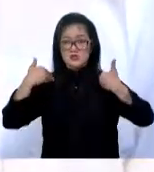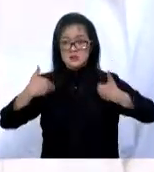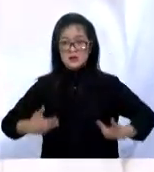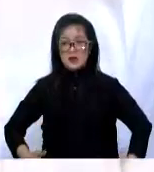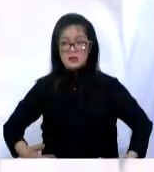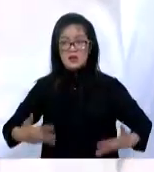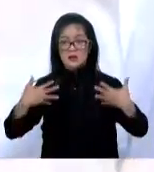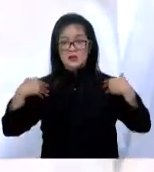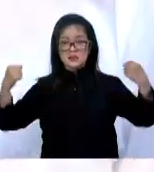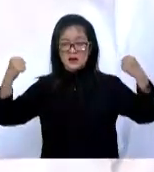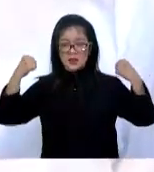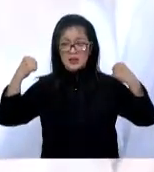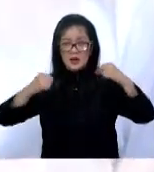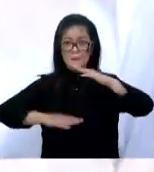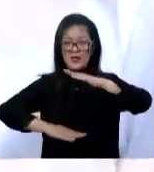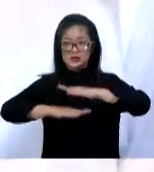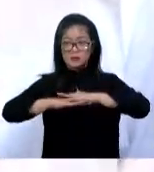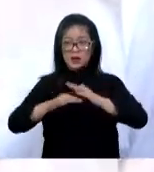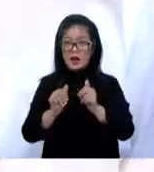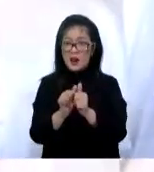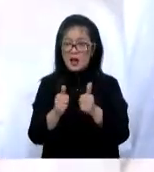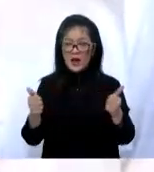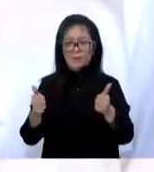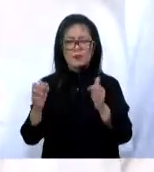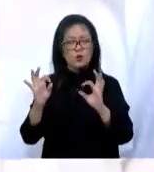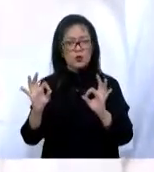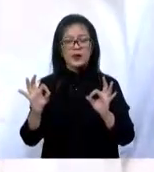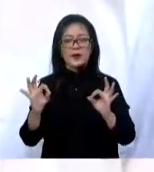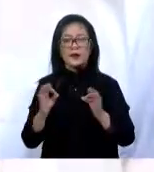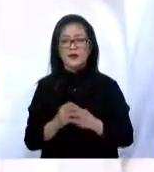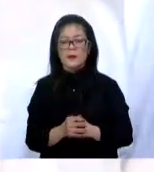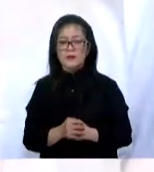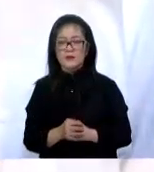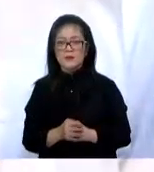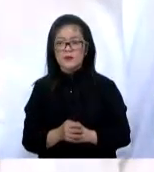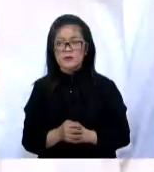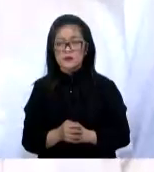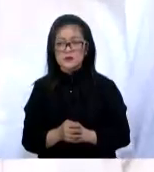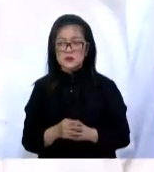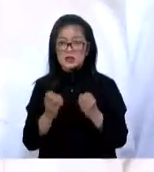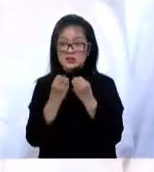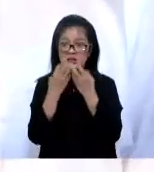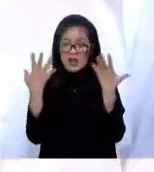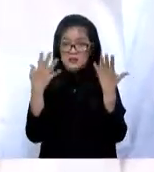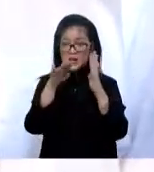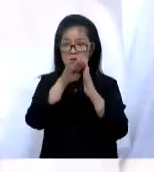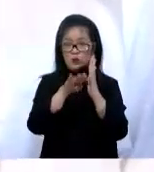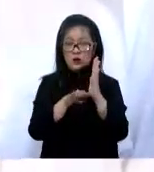telah terpenuhi sebagaimana ditentukan di dalam KUHAP pasal